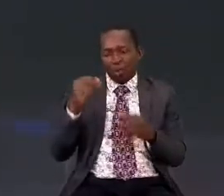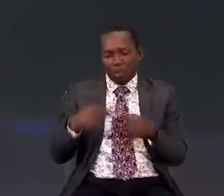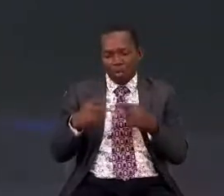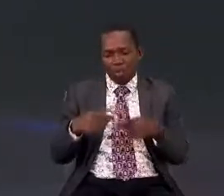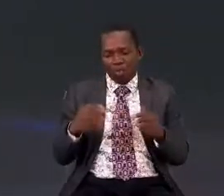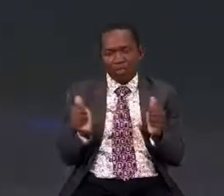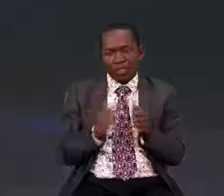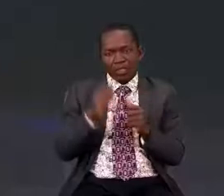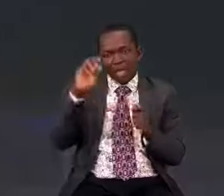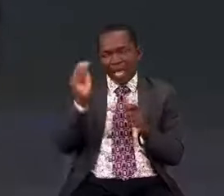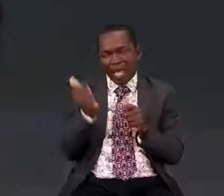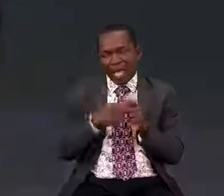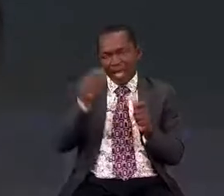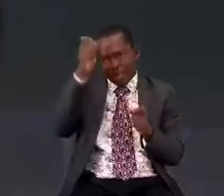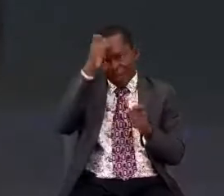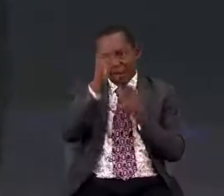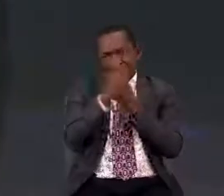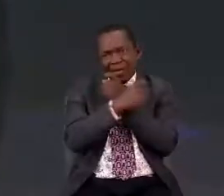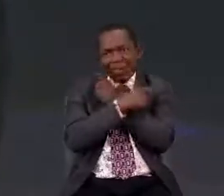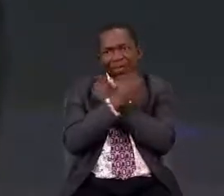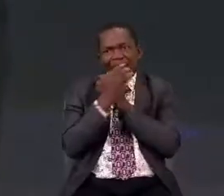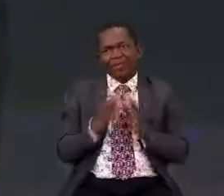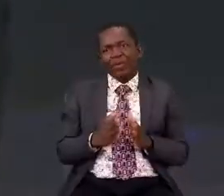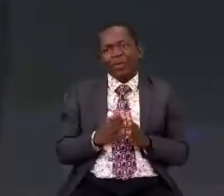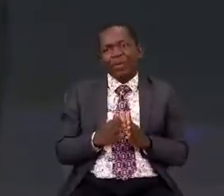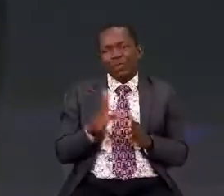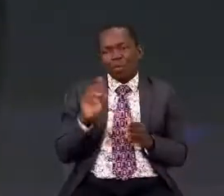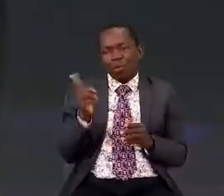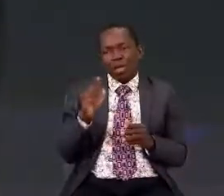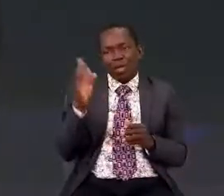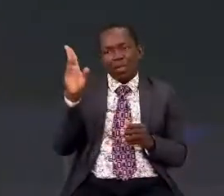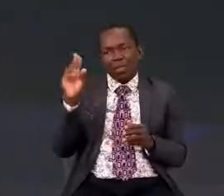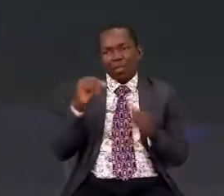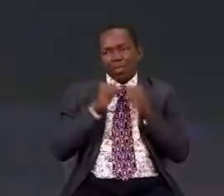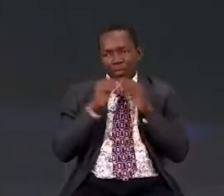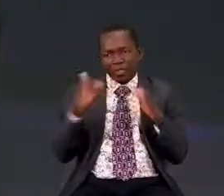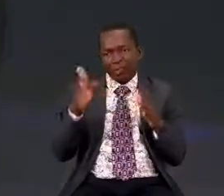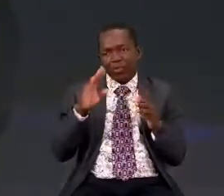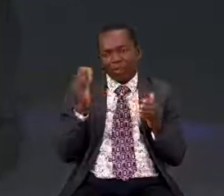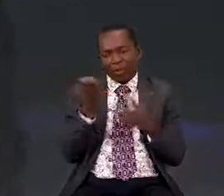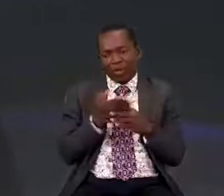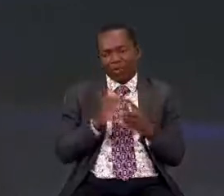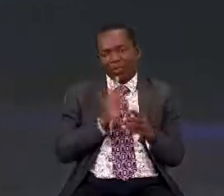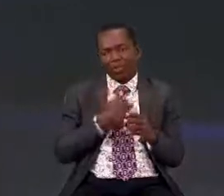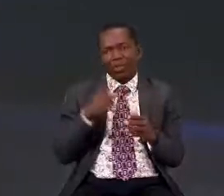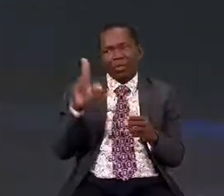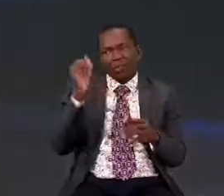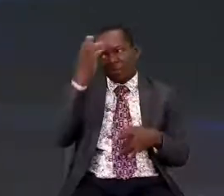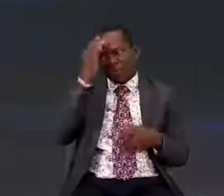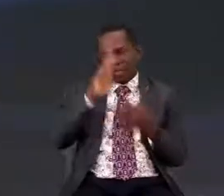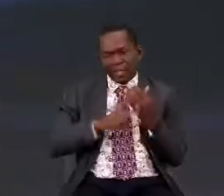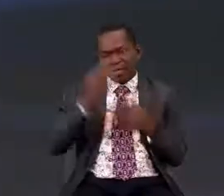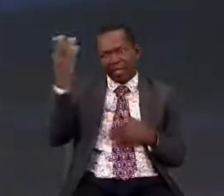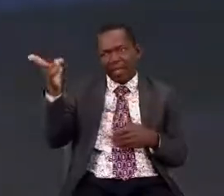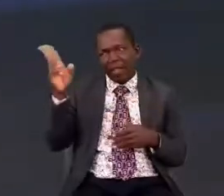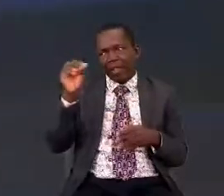Il n'y a pas de maladie là-bas, il n'y a pas de souffrance là-bas, il n'y a pas de pleurs là-bas, il n'y a pas de chagrin là-bas, il n'y a pas de